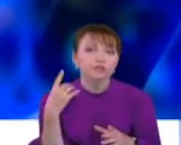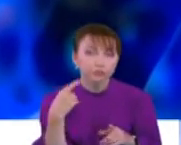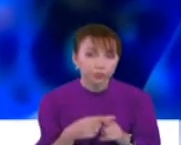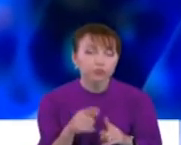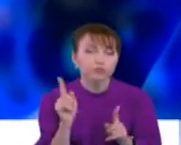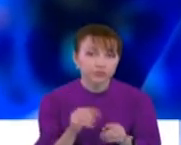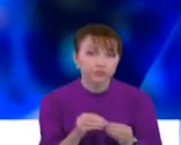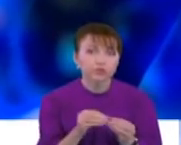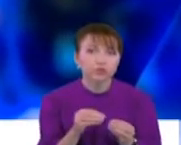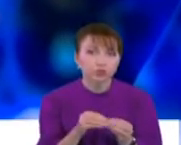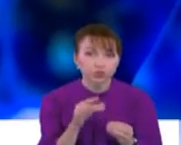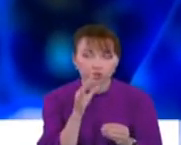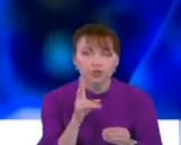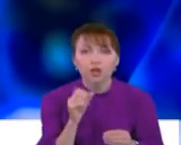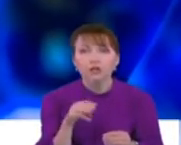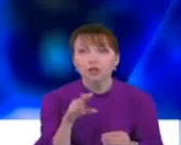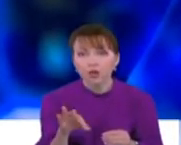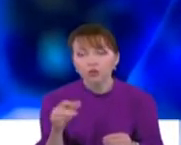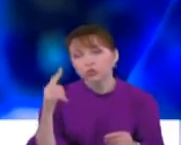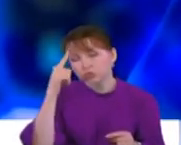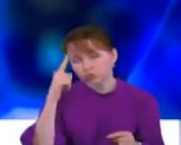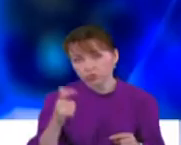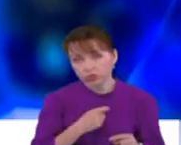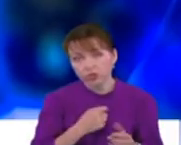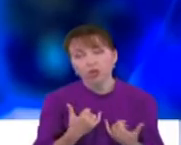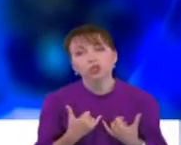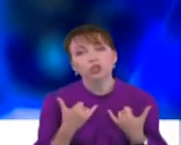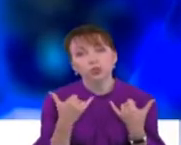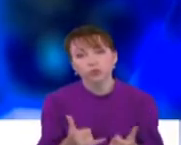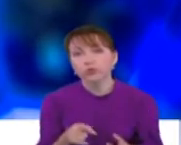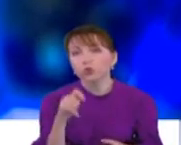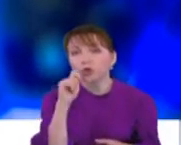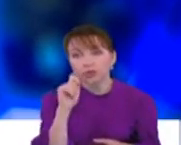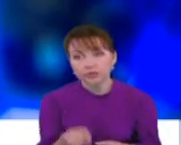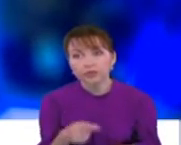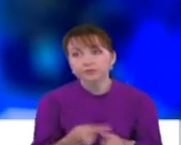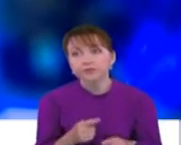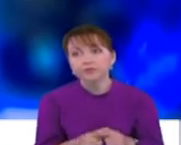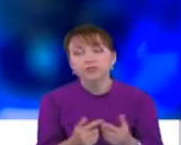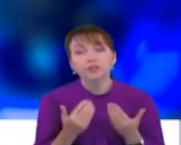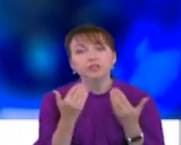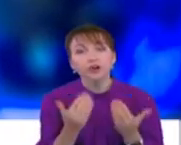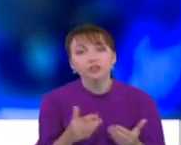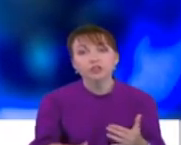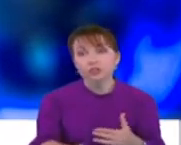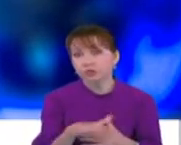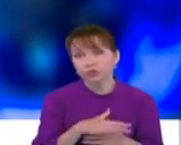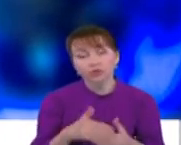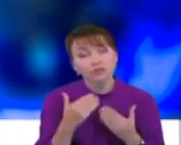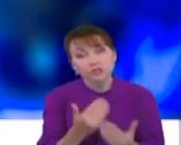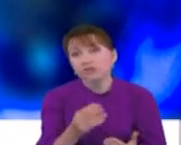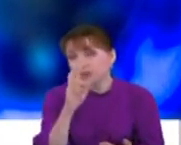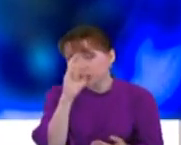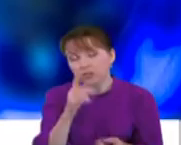нам чітко давало меседжі. Шановні українці, це ваша територія, захищайте. Це ваша